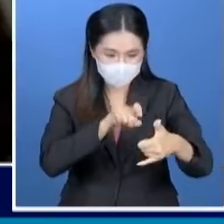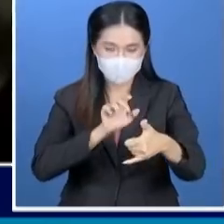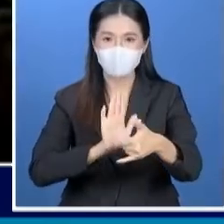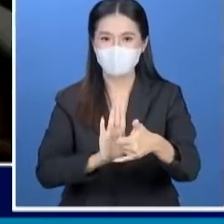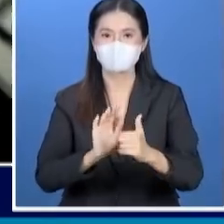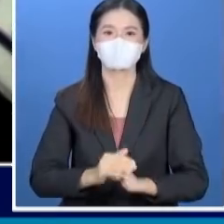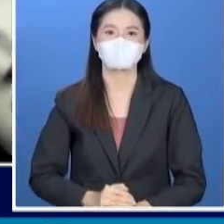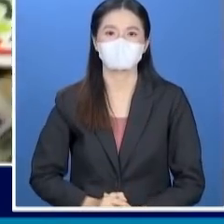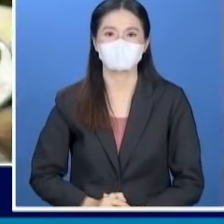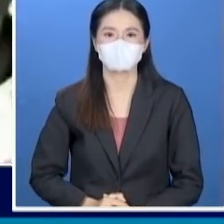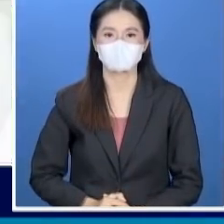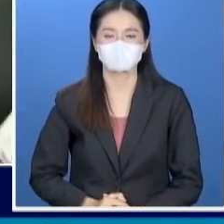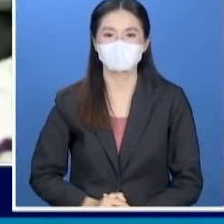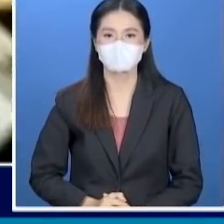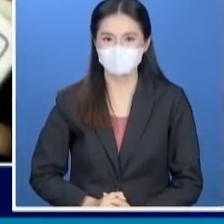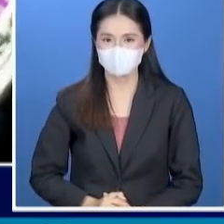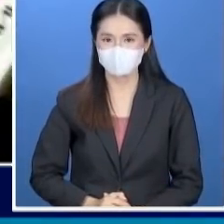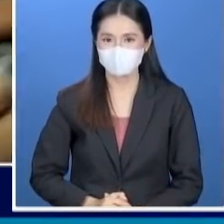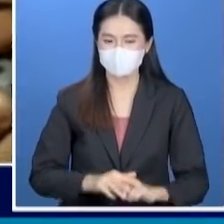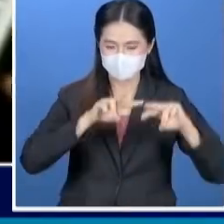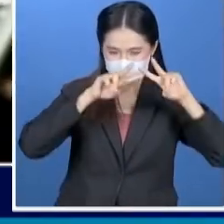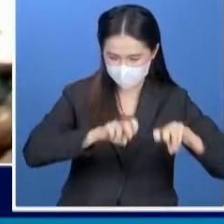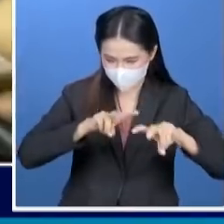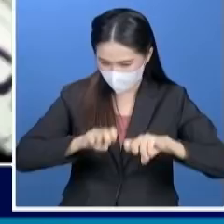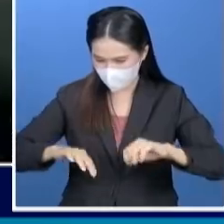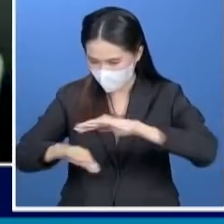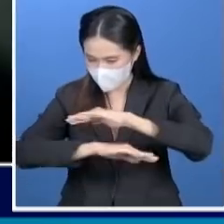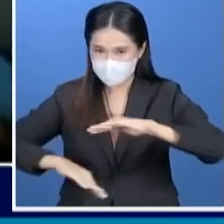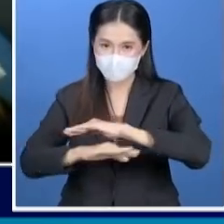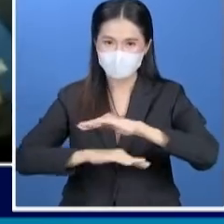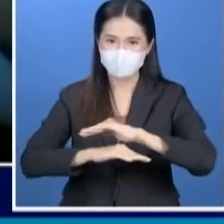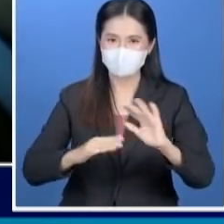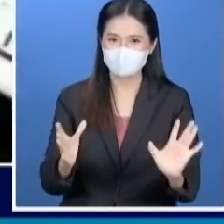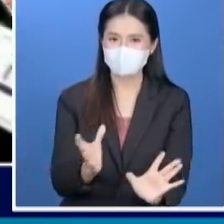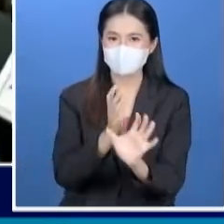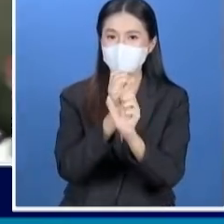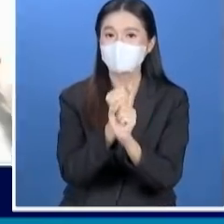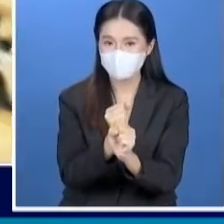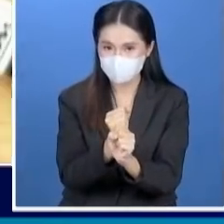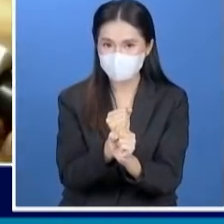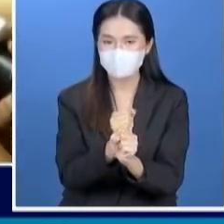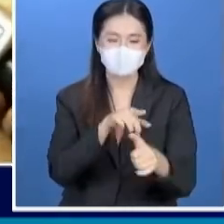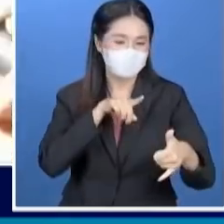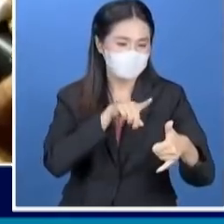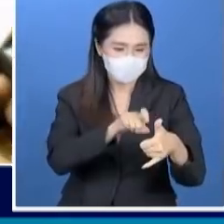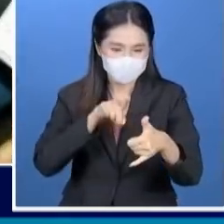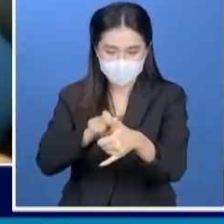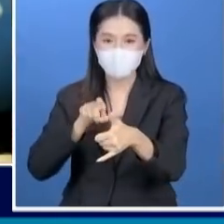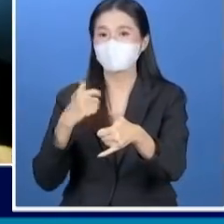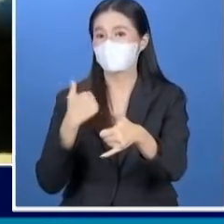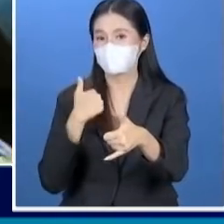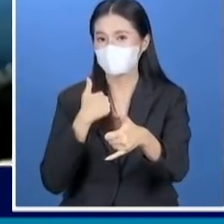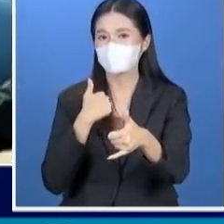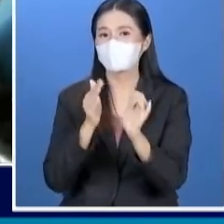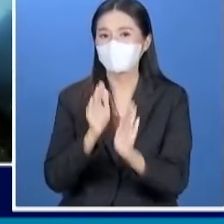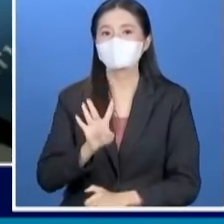องครับจากการสืบสวนสอบสวนรวบรวมพยานหลักฐานได้มีการสอบสวนปากคำผู้กล่าวหา